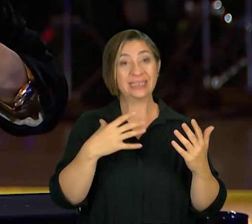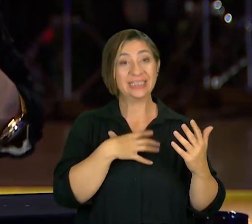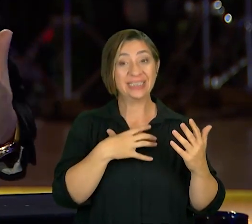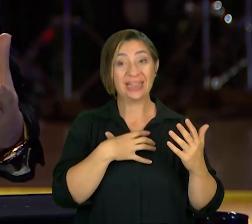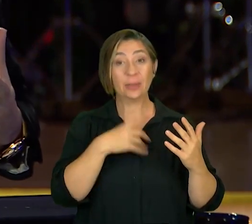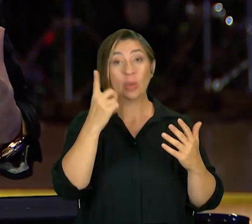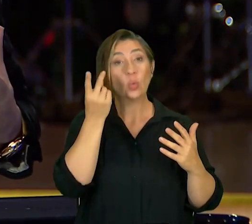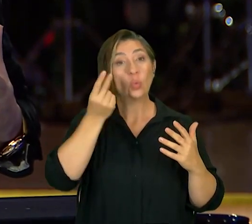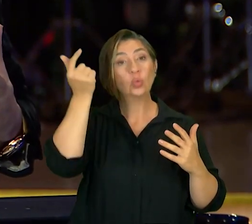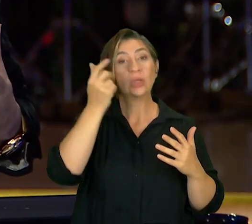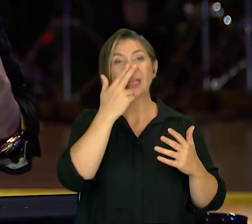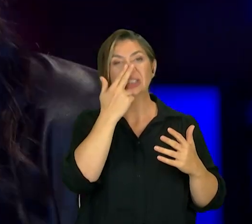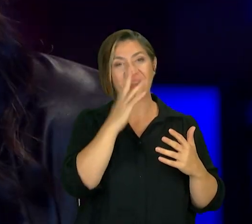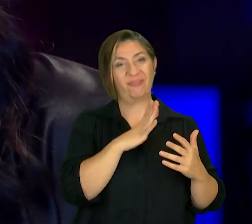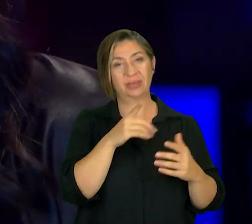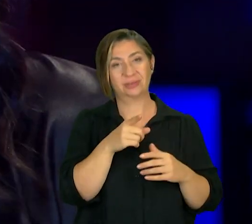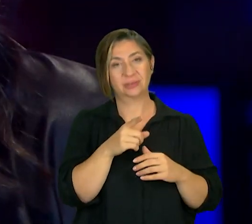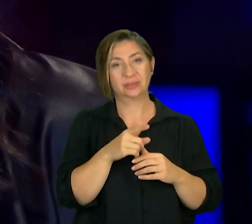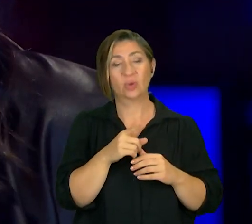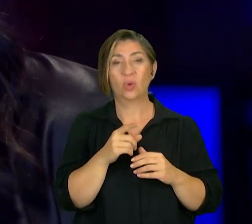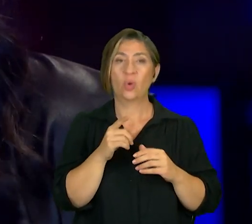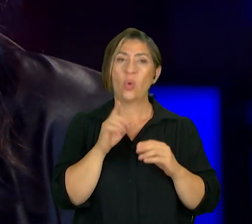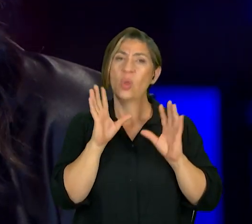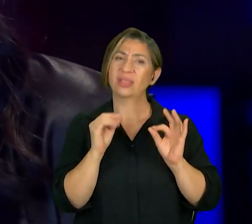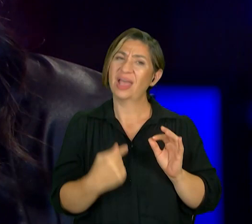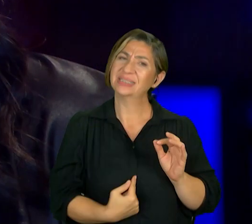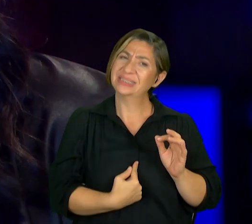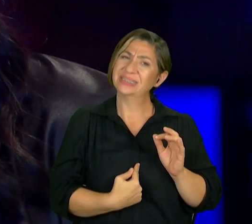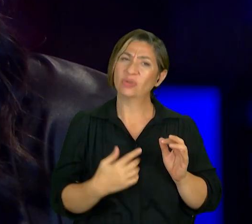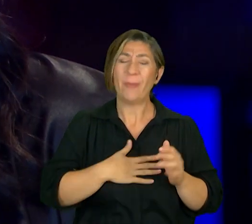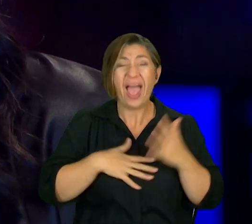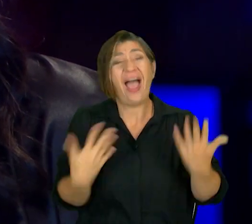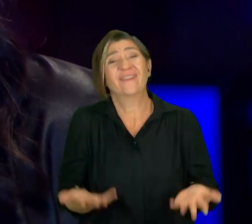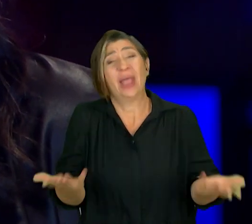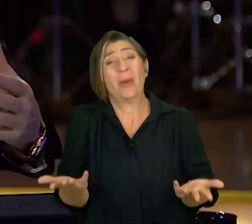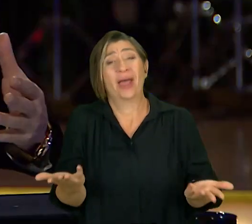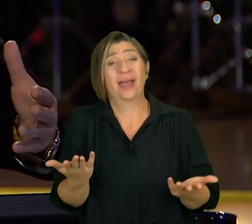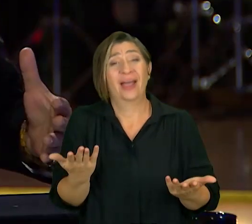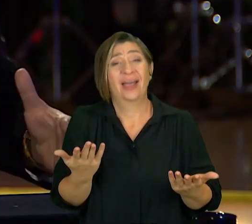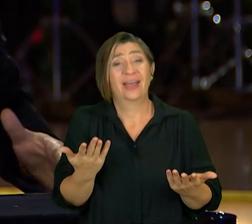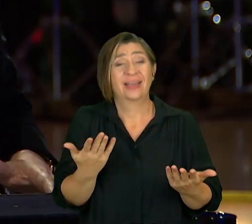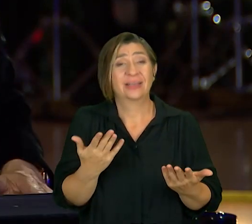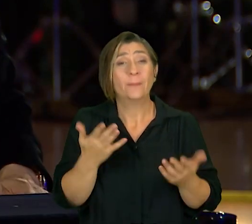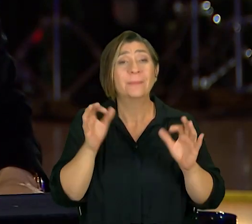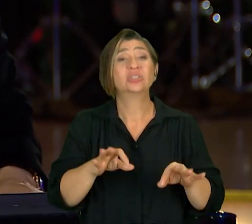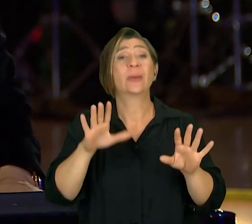kendini bir unutma alışkanlığı var. Öyle daha iyi hissediyorum galiba. Evet ama yani. Şimdi başlama gene. Uçakta konuştuk